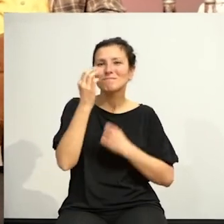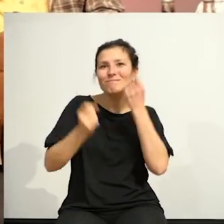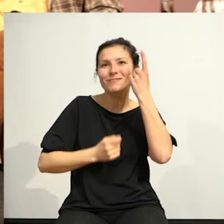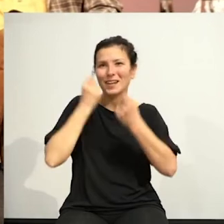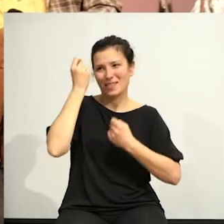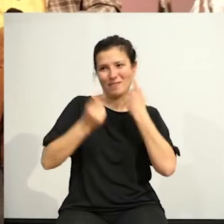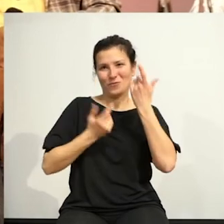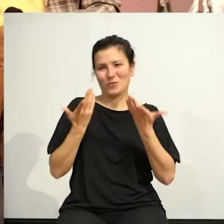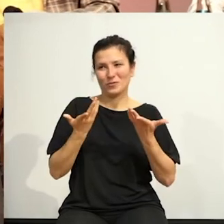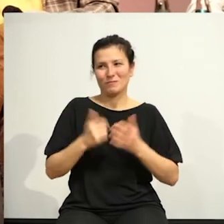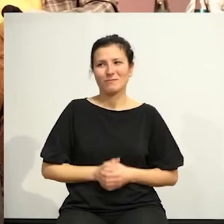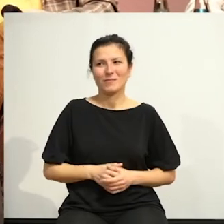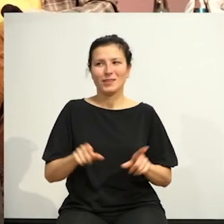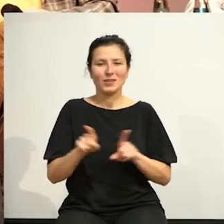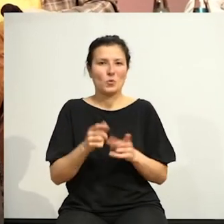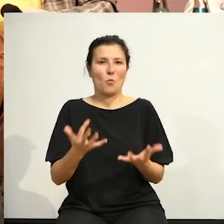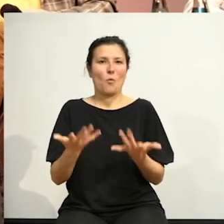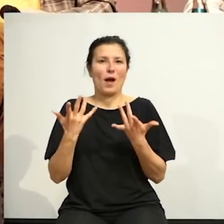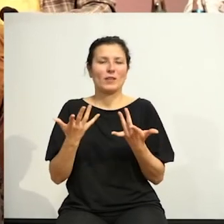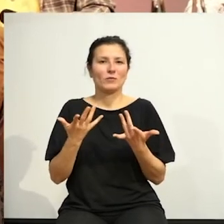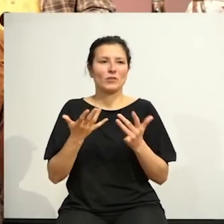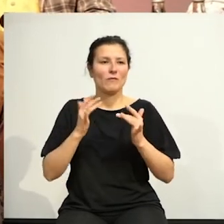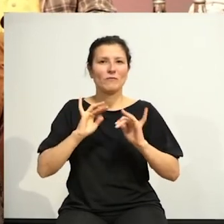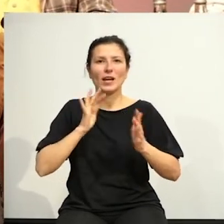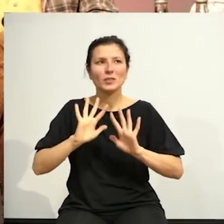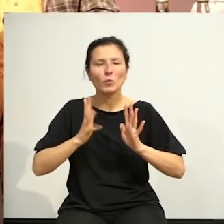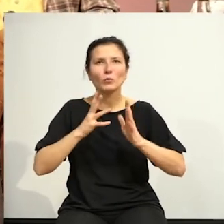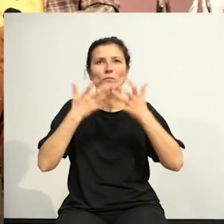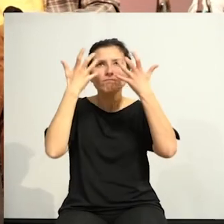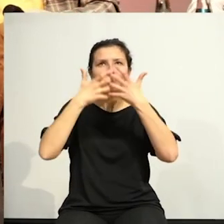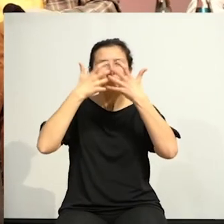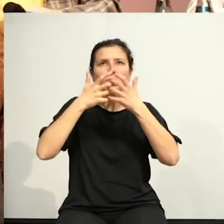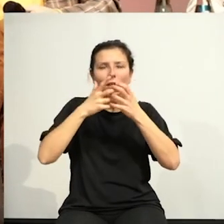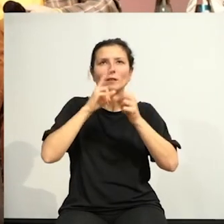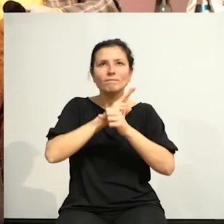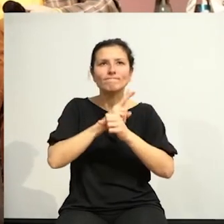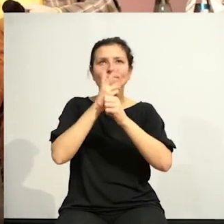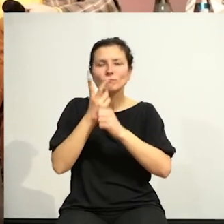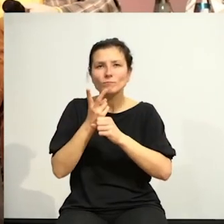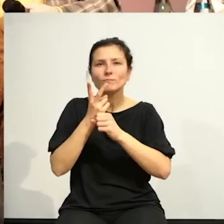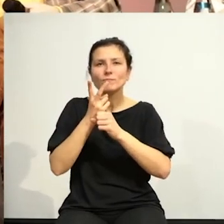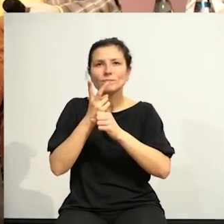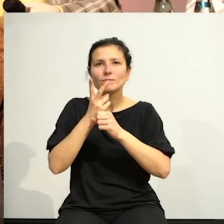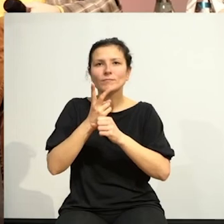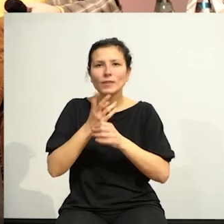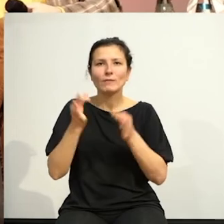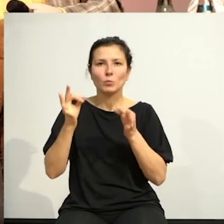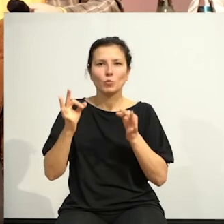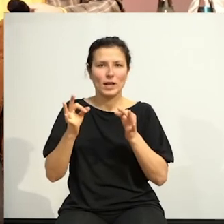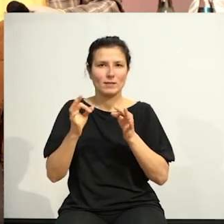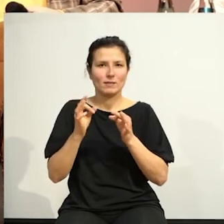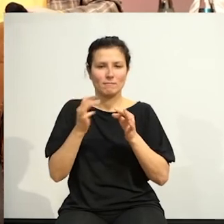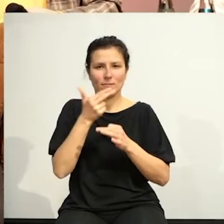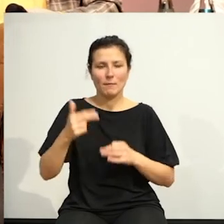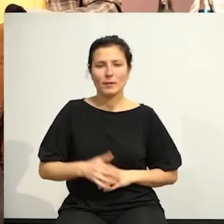twórczością i taką rzutkością w tym, jak przetworzą sobie Norwida na współczesne. Nawet z